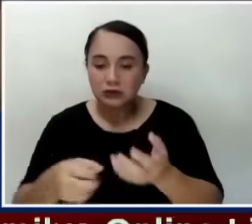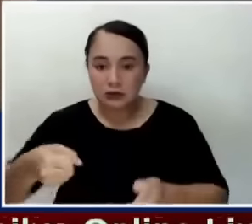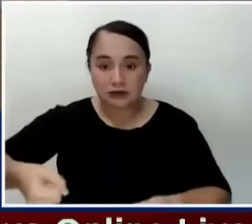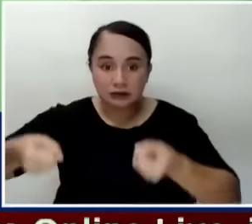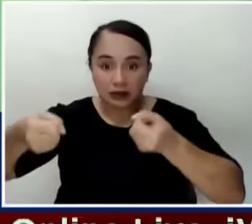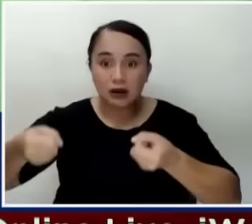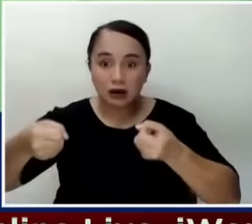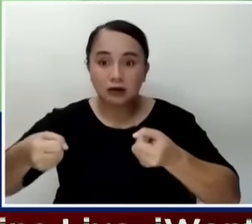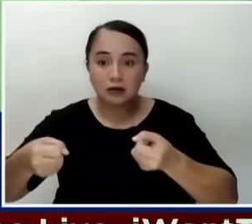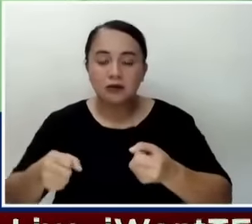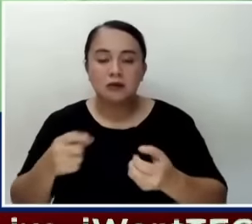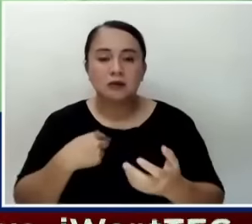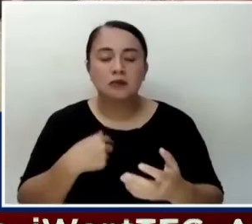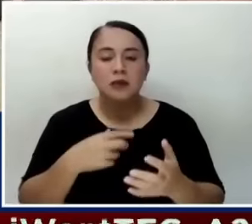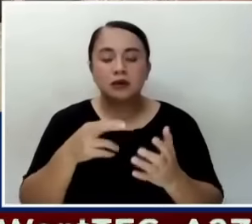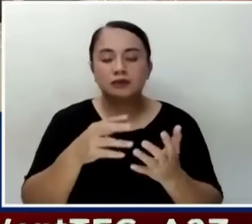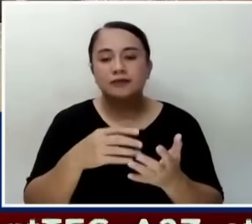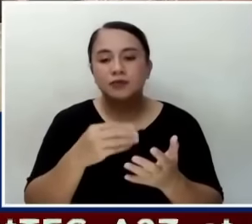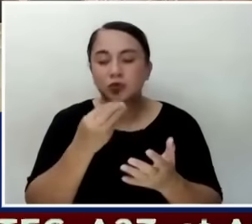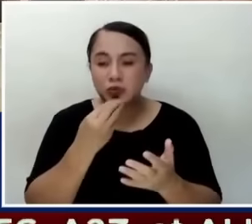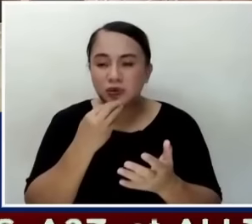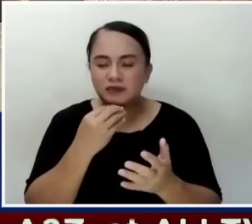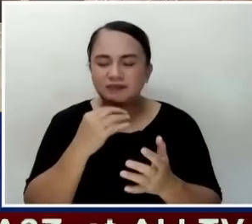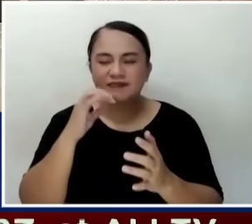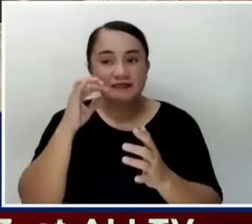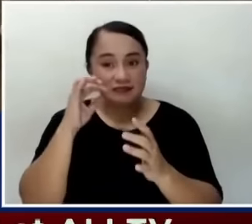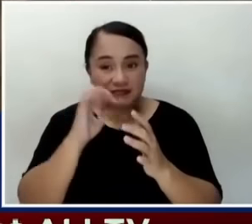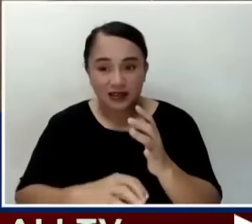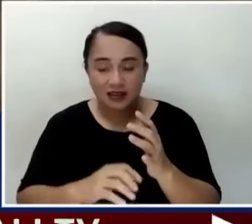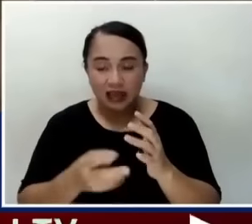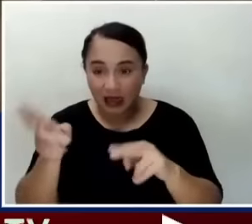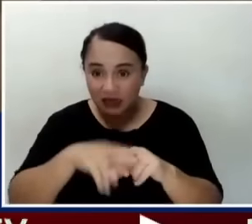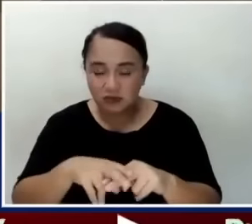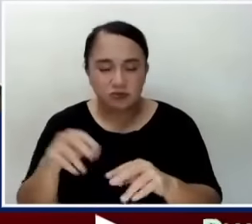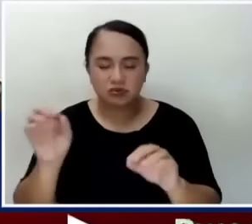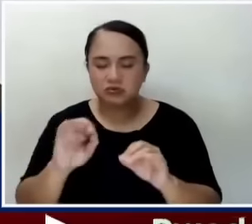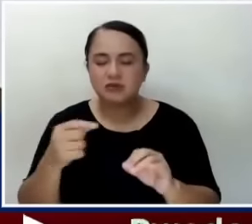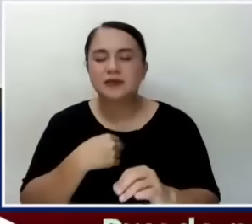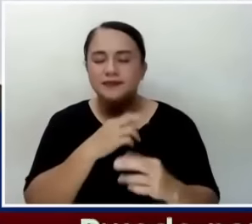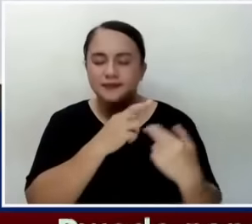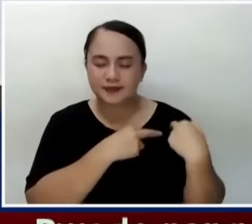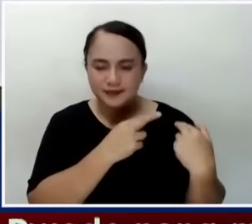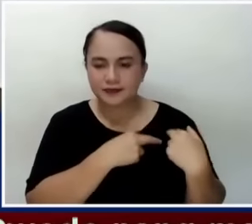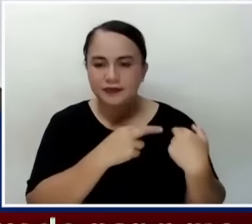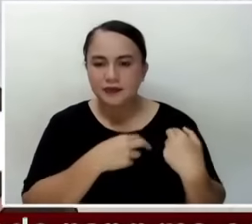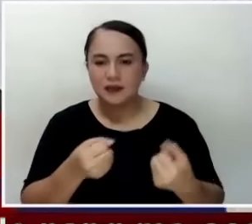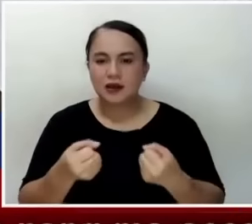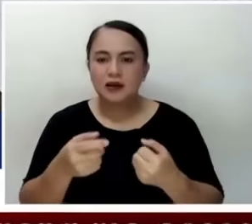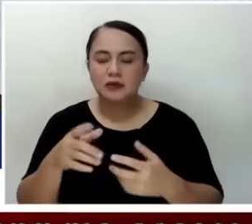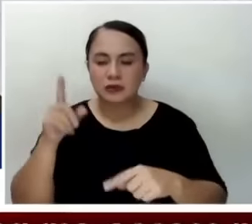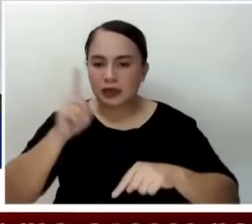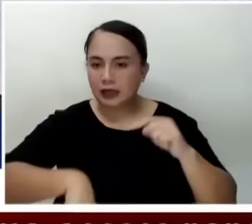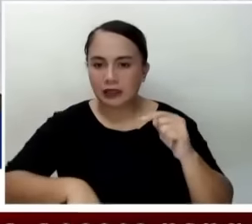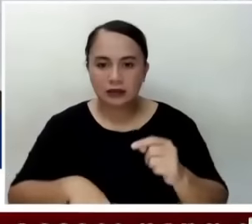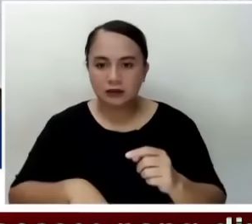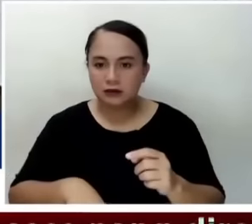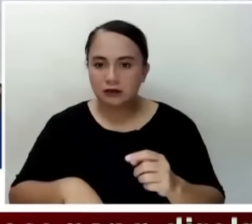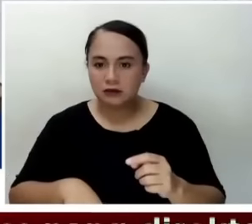ng ulam, siya na lang anyang sasalo ng dagdag presyo sa LPG ngayong buwan. Hindi ko naman pwedeng bawian ang customer